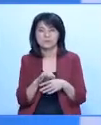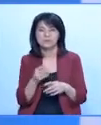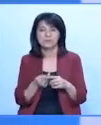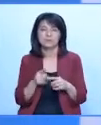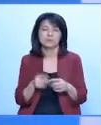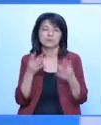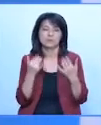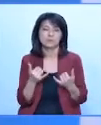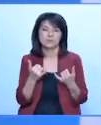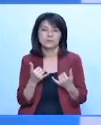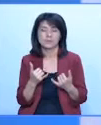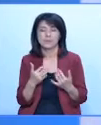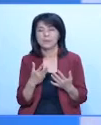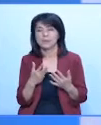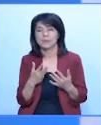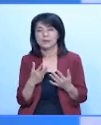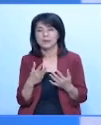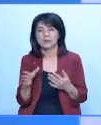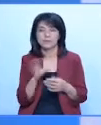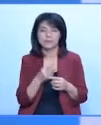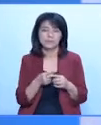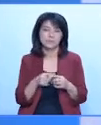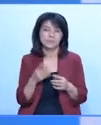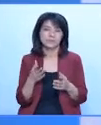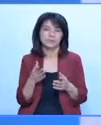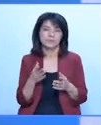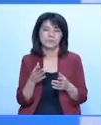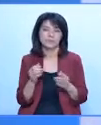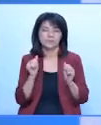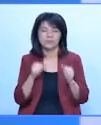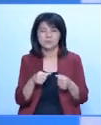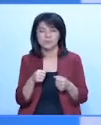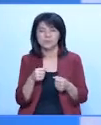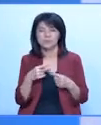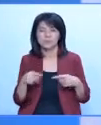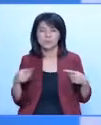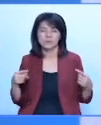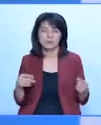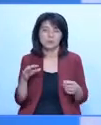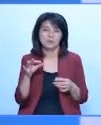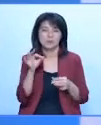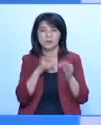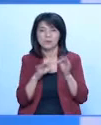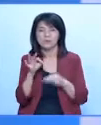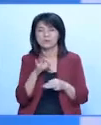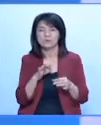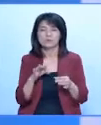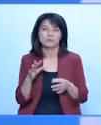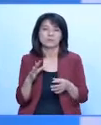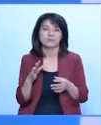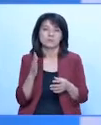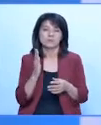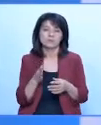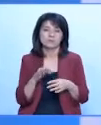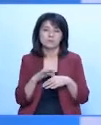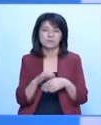Алайда мерейлі даталар қарсаңында жеңімпаздар кітабының тұсаукесерімен түрлі онлайн шаралар өтеді. Биыл Ертіс променад сахнасындағы